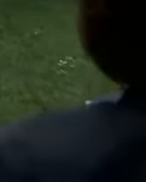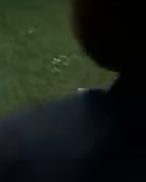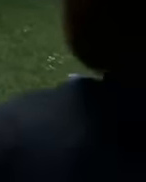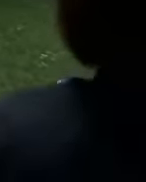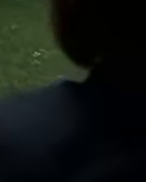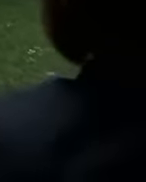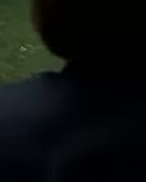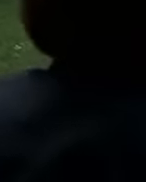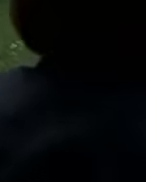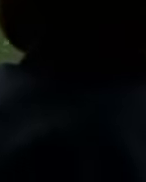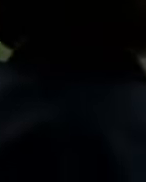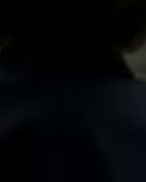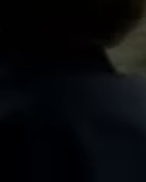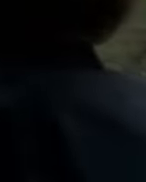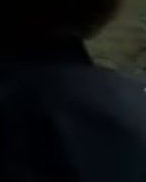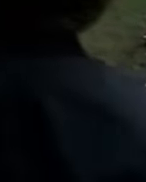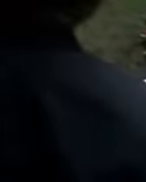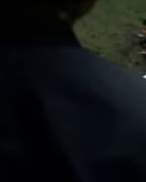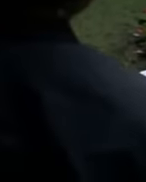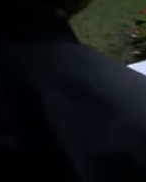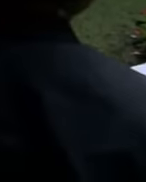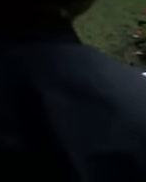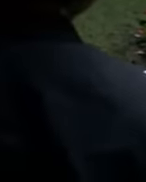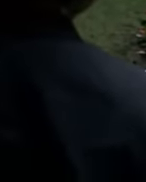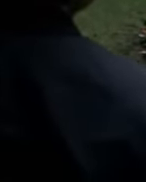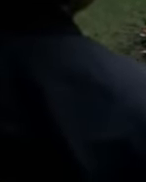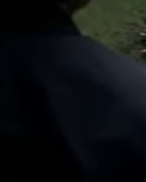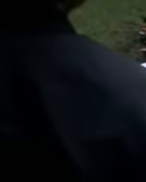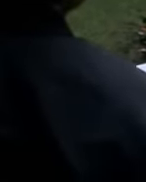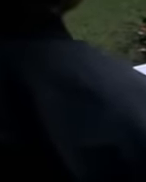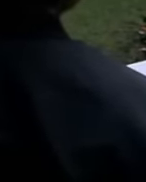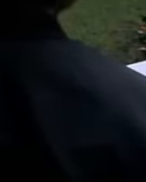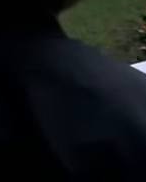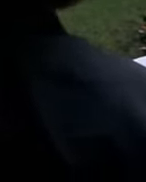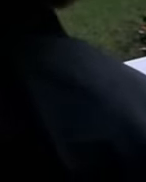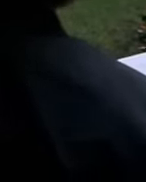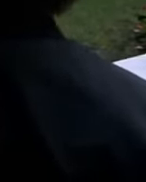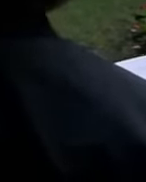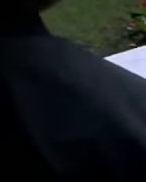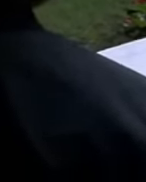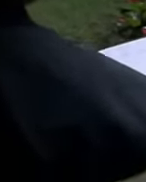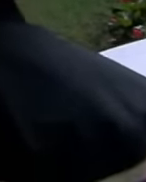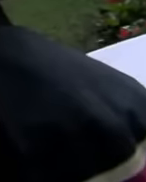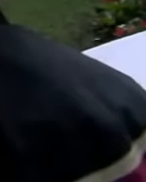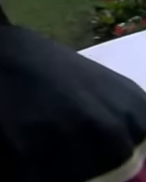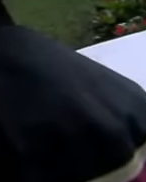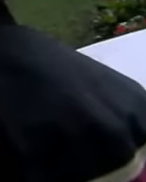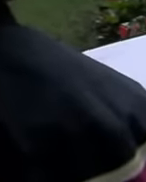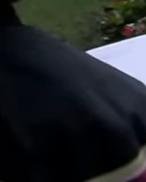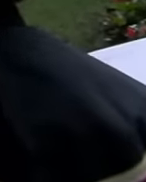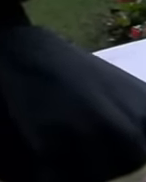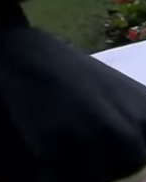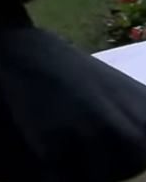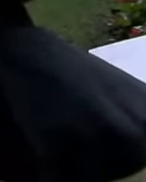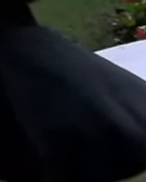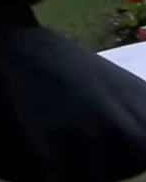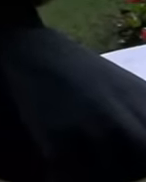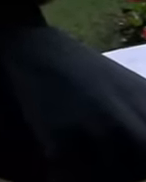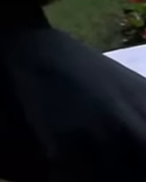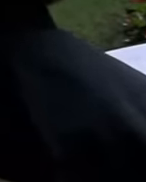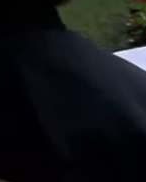senzaa procuro Moder tirannia procura moderare